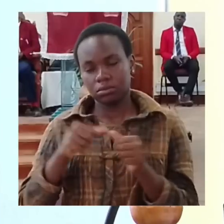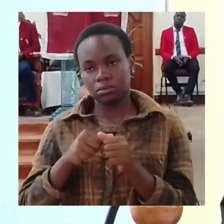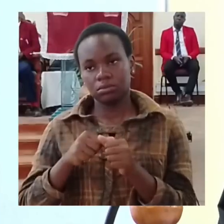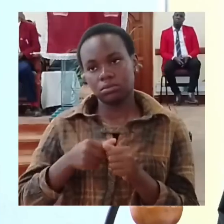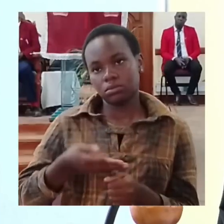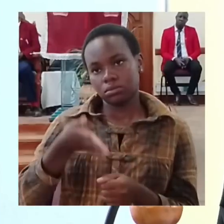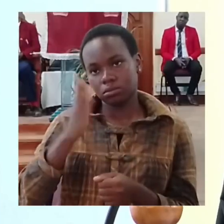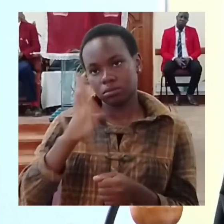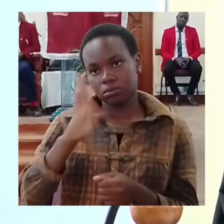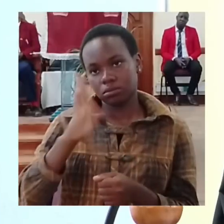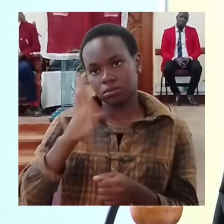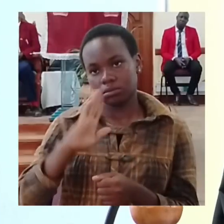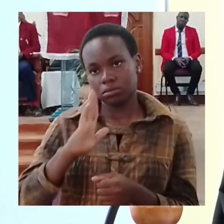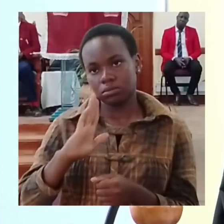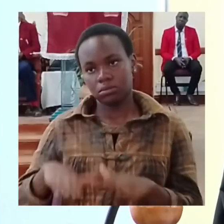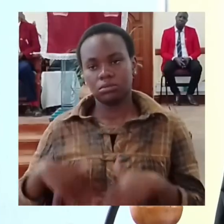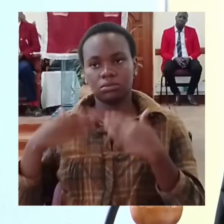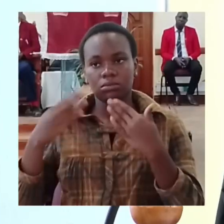ngiriganirwo ni Ngai,